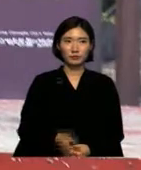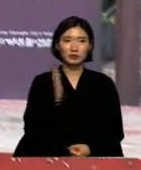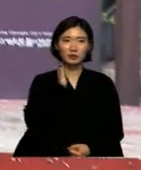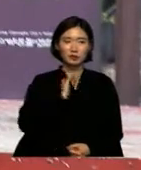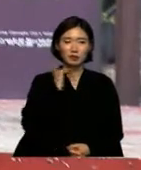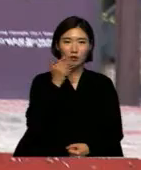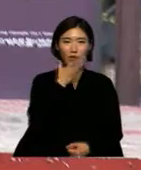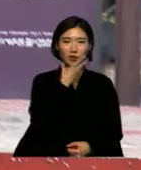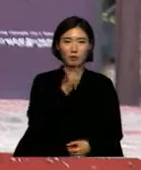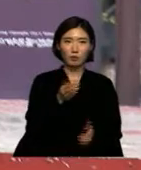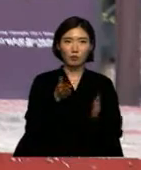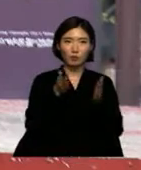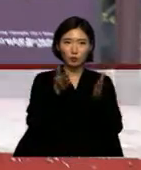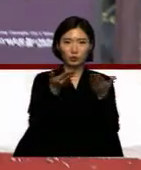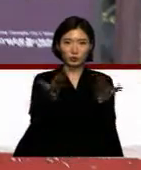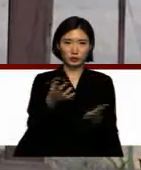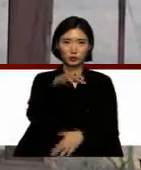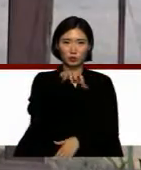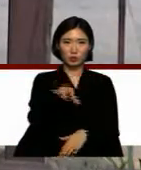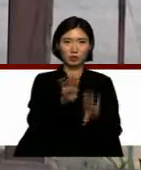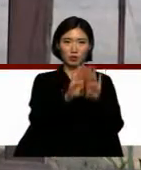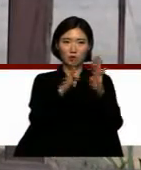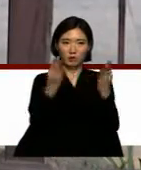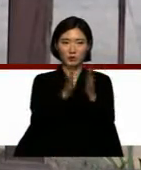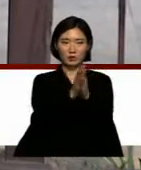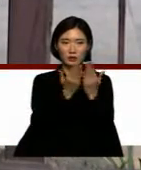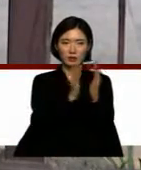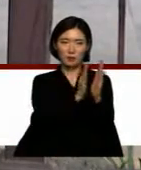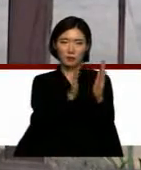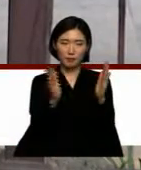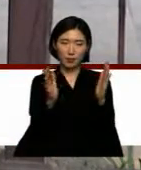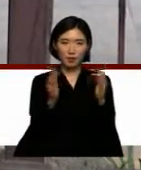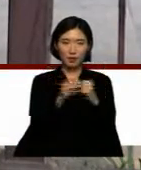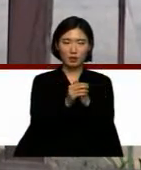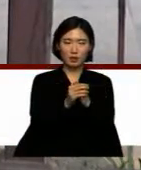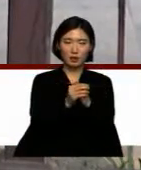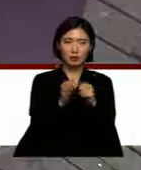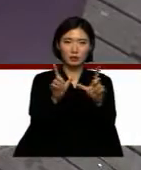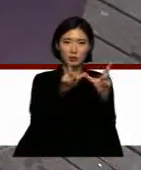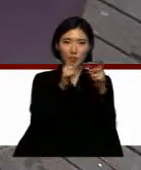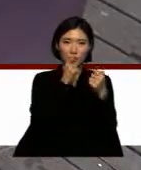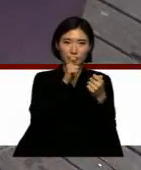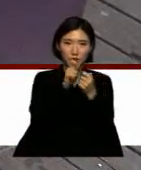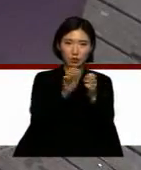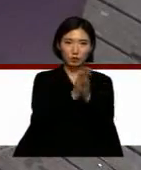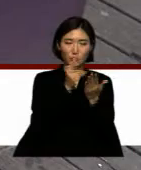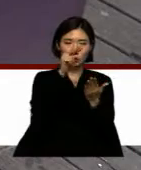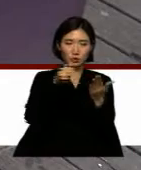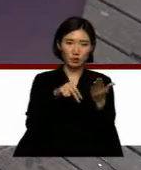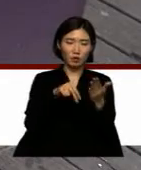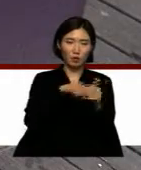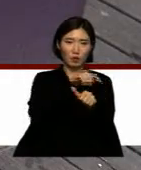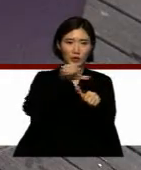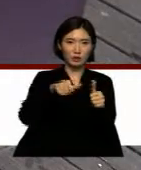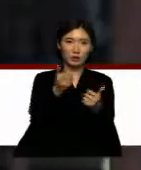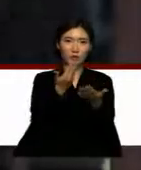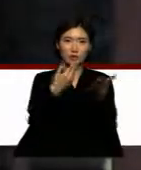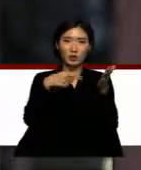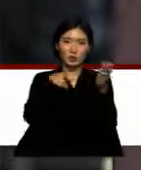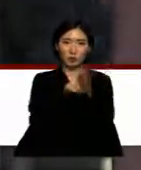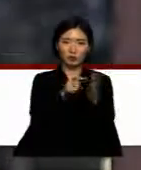의정부 행복로 심토에 설치된 열린 문고. 생활 밀착형 도서 환경을 조성하기 위한 의정부시의 주요